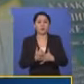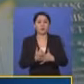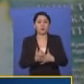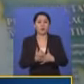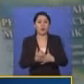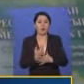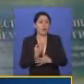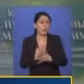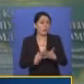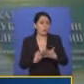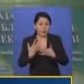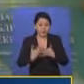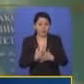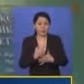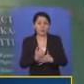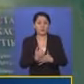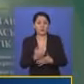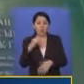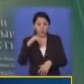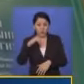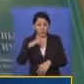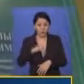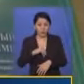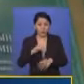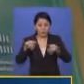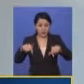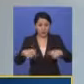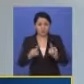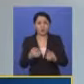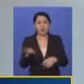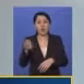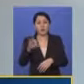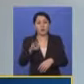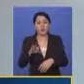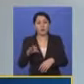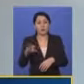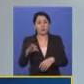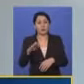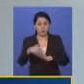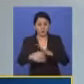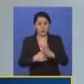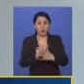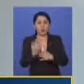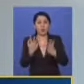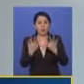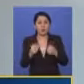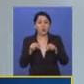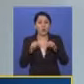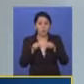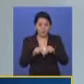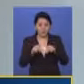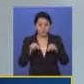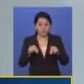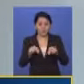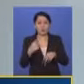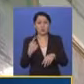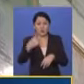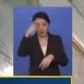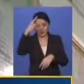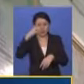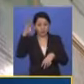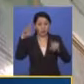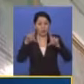жанып, жоғалғанымыз табылды. Рухани құндылықтарымыз жаңа тарихи көзқарас аясында қайта қаралды. Петропавлда кезінде бір ғана қазақ